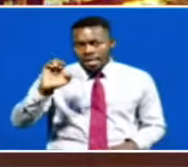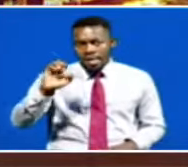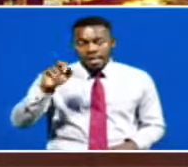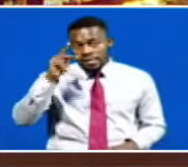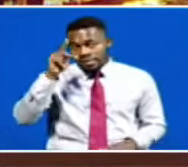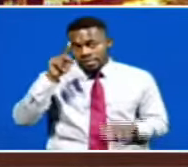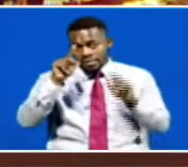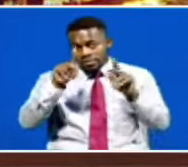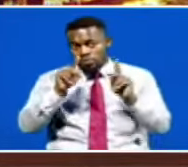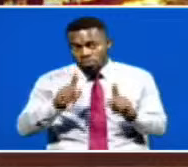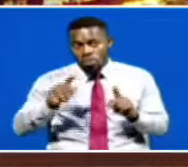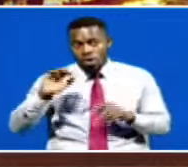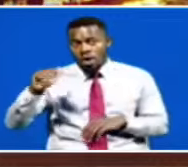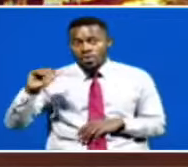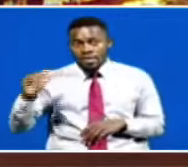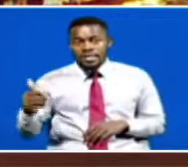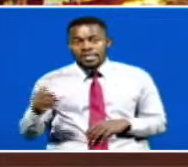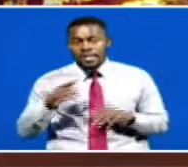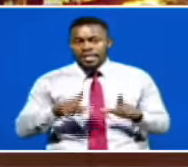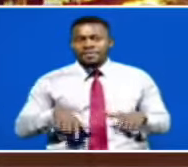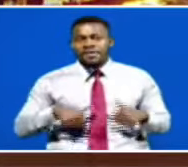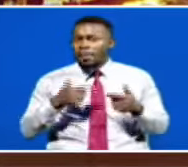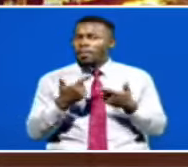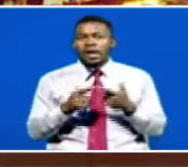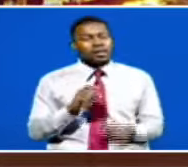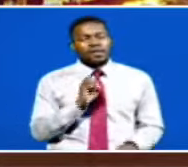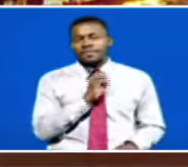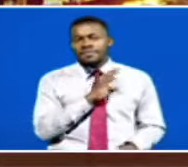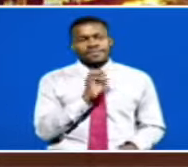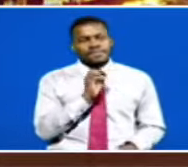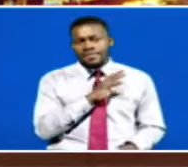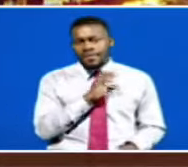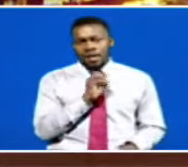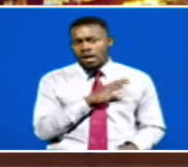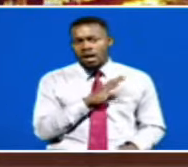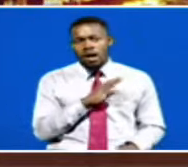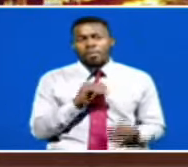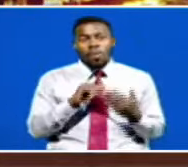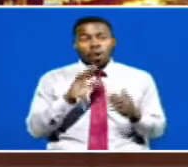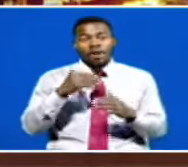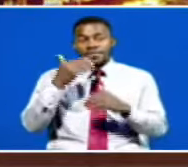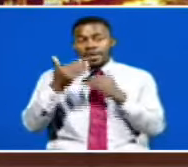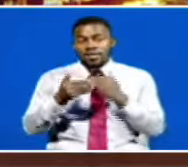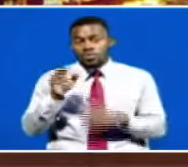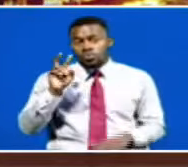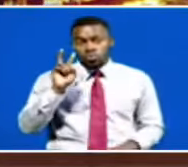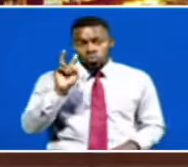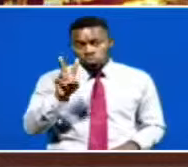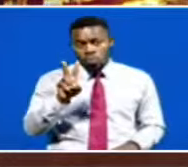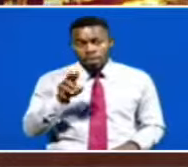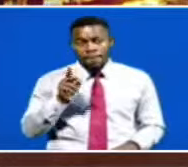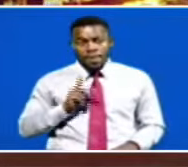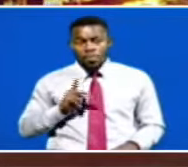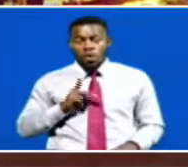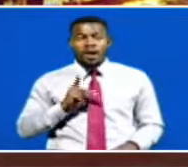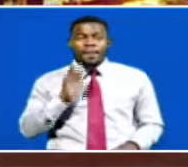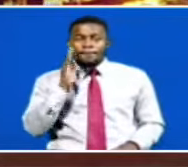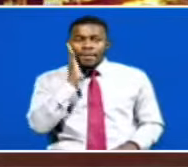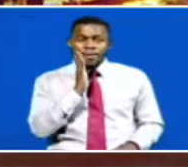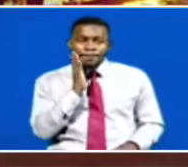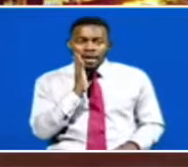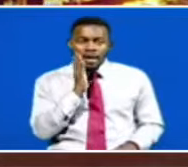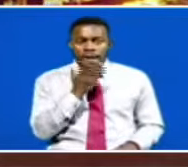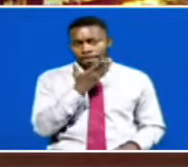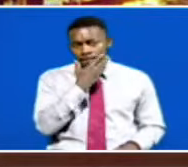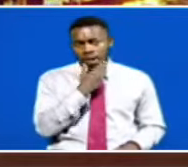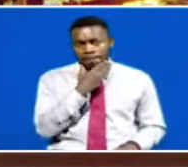visa vya mashambulizi ya kuteketeza maboma yao ambavyo vimewaacha watu wawili, mama na baba wakiwa wamefariki na mtoto wa